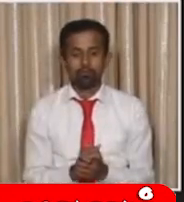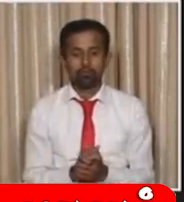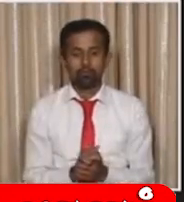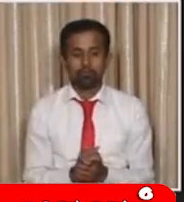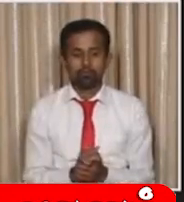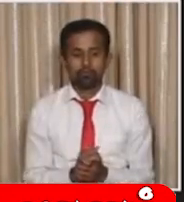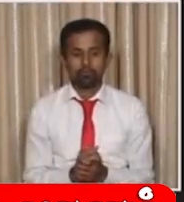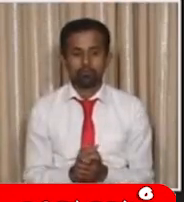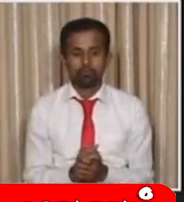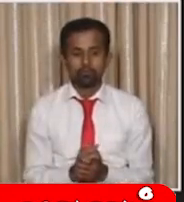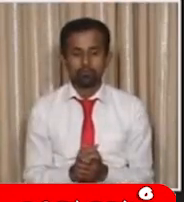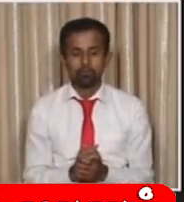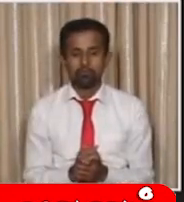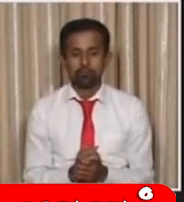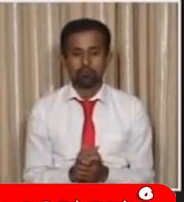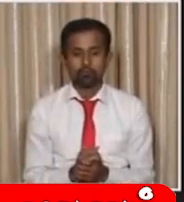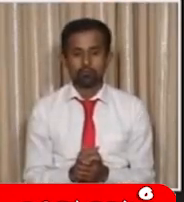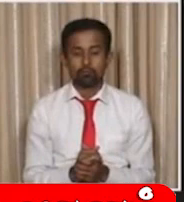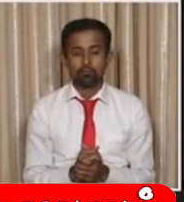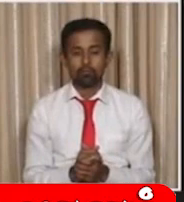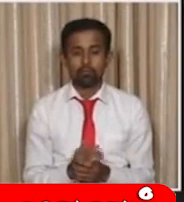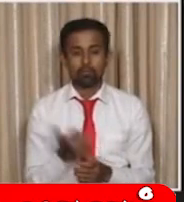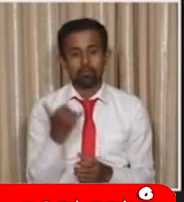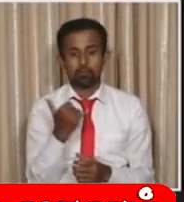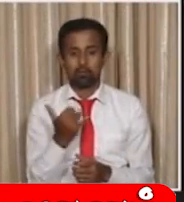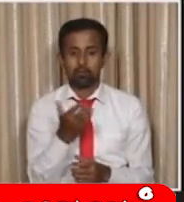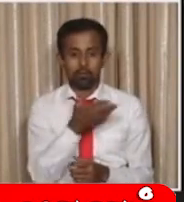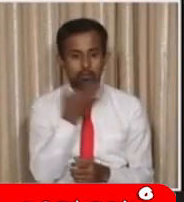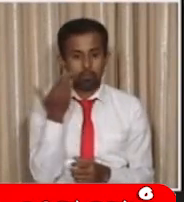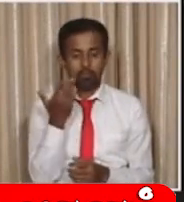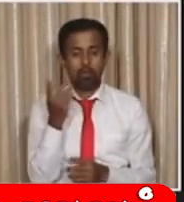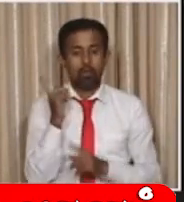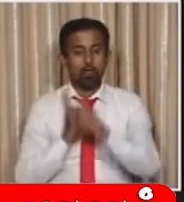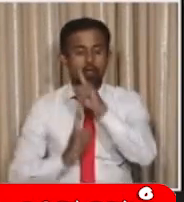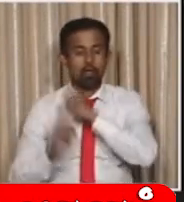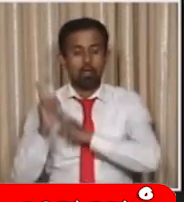செயல்பாடுகள் தான் காரணமாக அமையும். கனடா